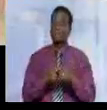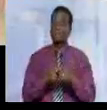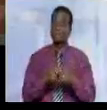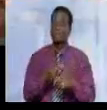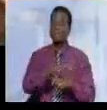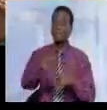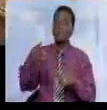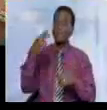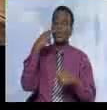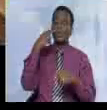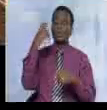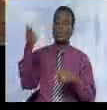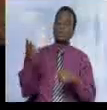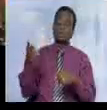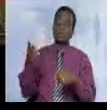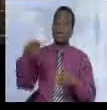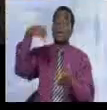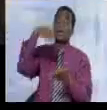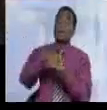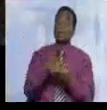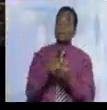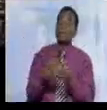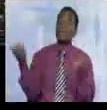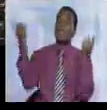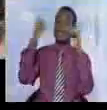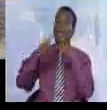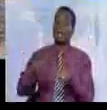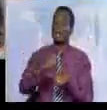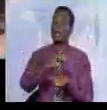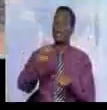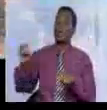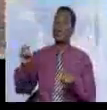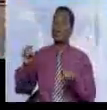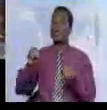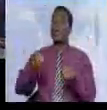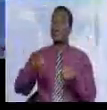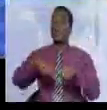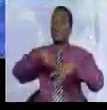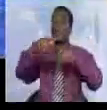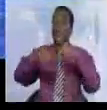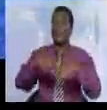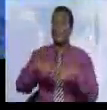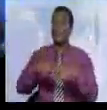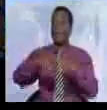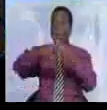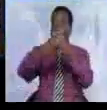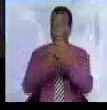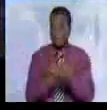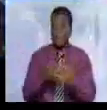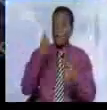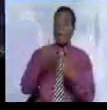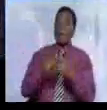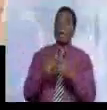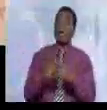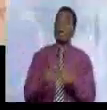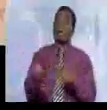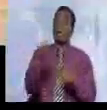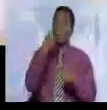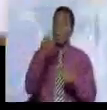L'Anaya ou fête de l'IAM marque chez le peuple Ano de Tétessi dans le département de Pricro le premier jour de